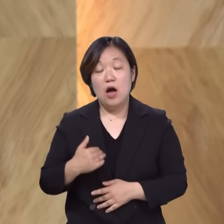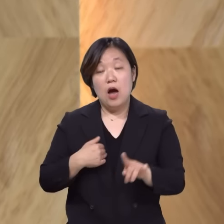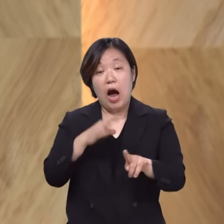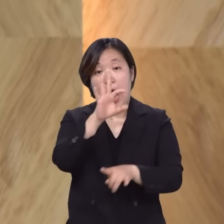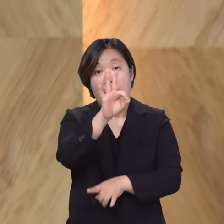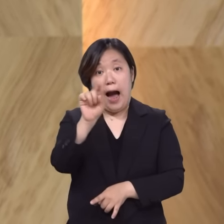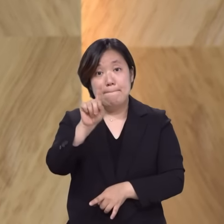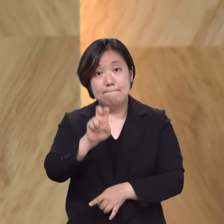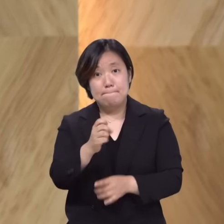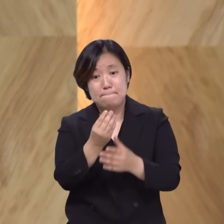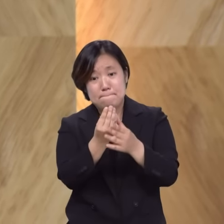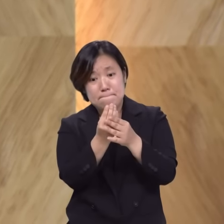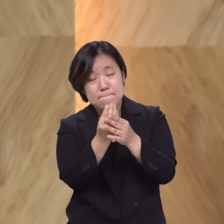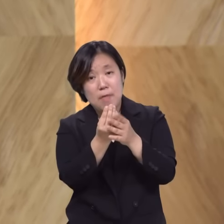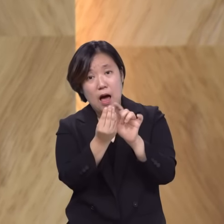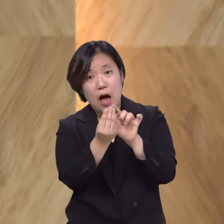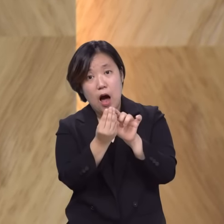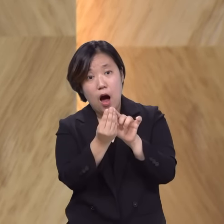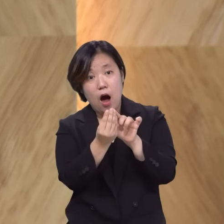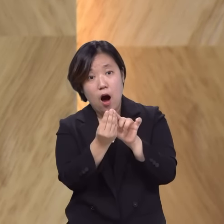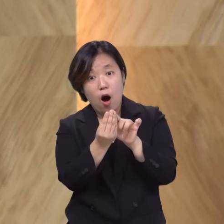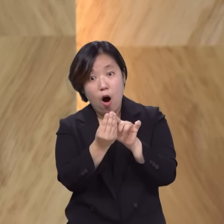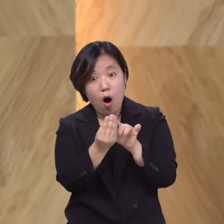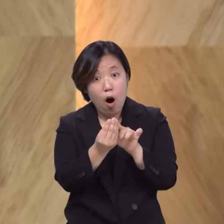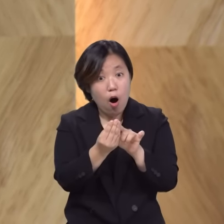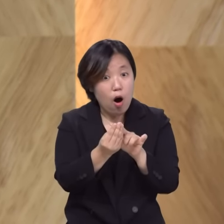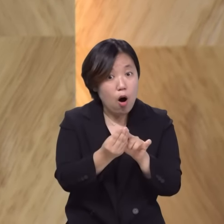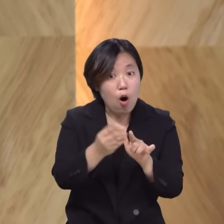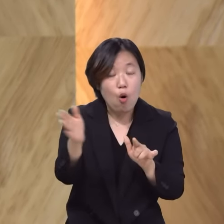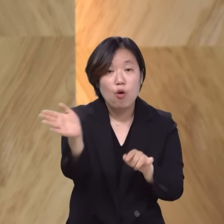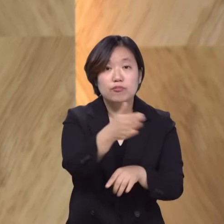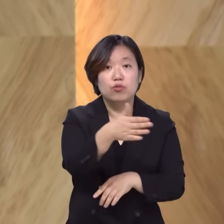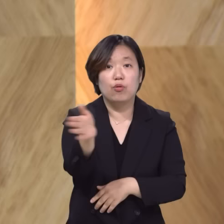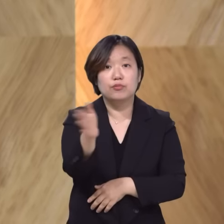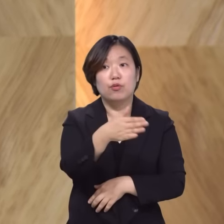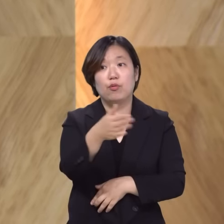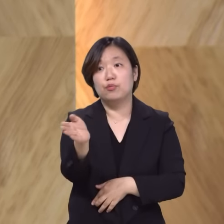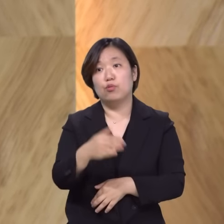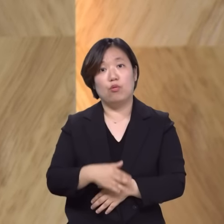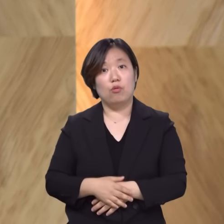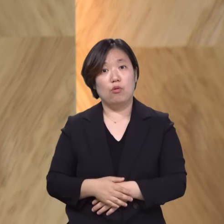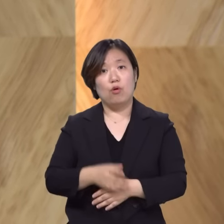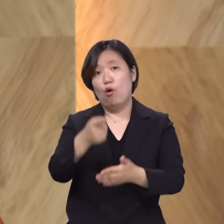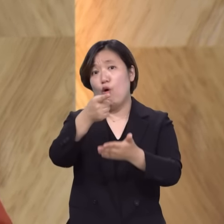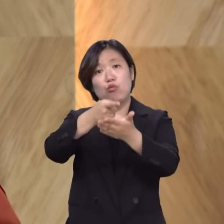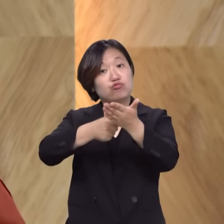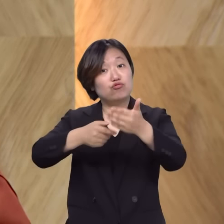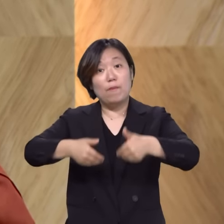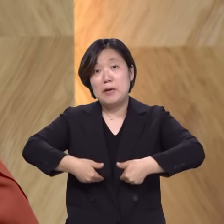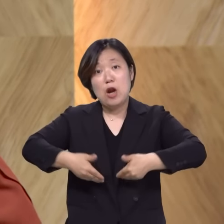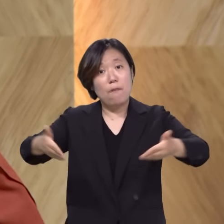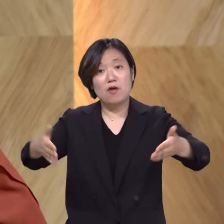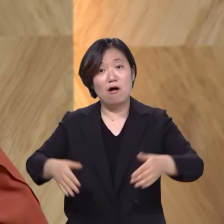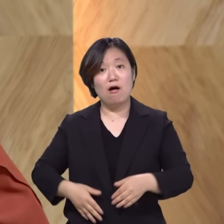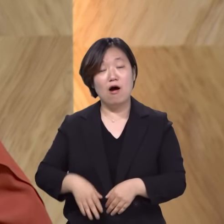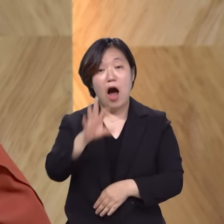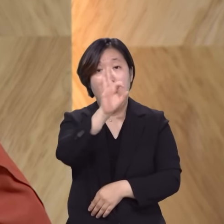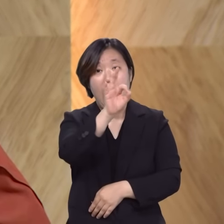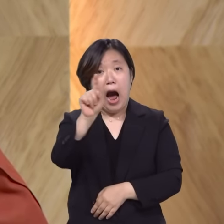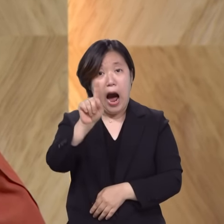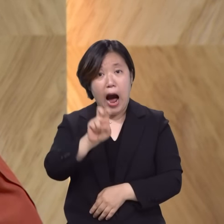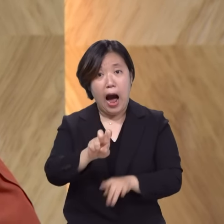덩어리가 암 덩어리가 흔적도 없이 사라졌습니다 수술 받을 필요 없겠습니다 암 덩어리가